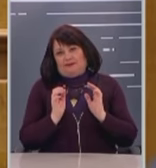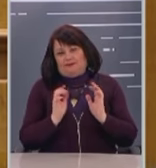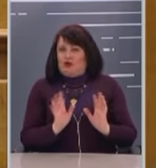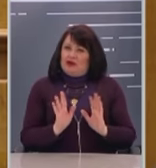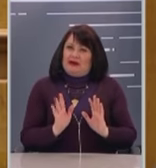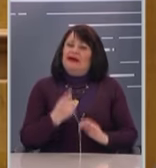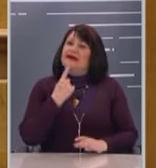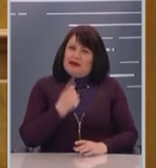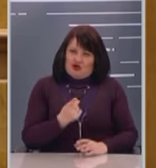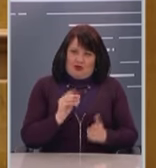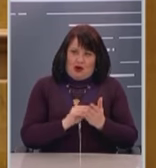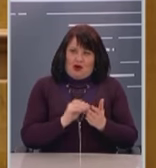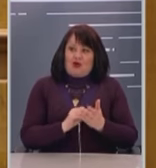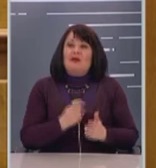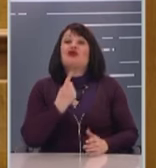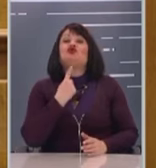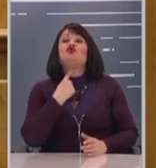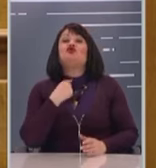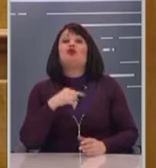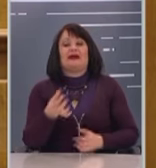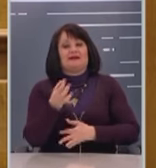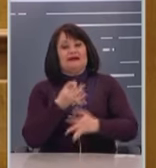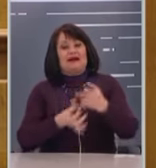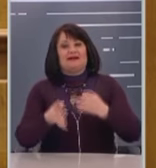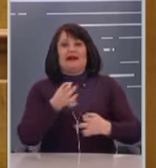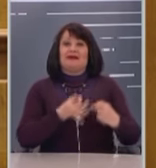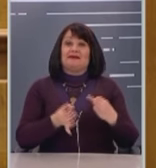Και να σας πω και κάτι άλλο, γιατί σας αρέσει να λέτε ότι είσαστε